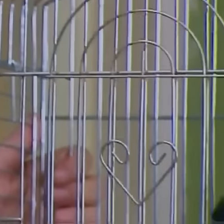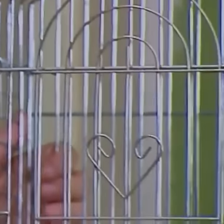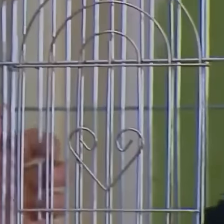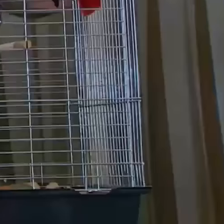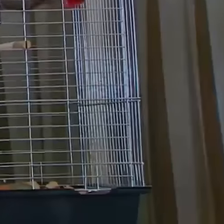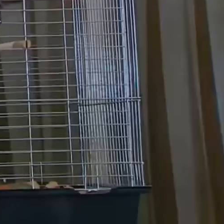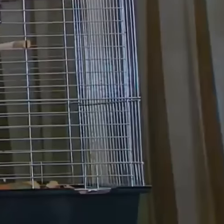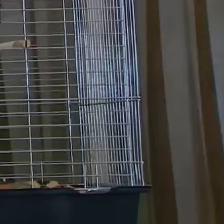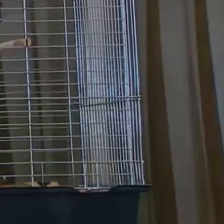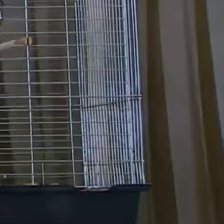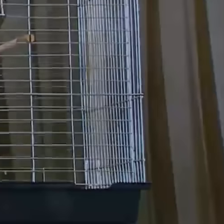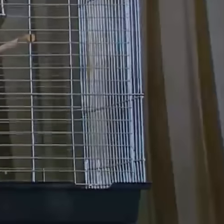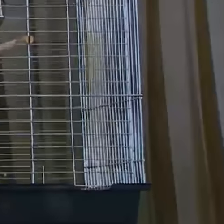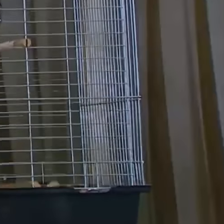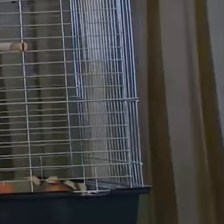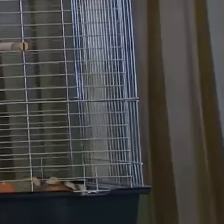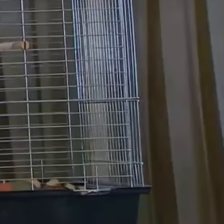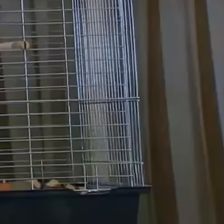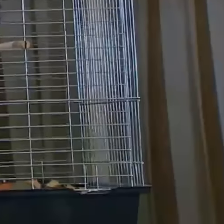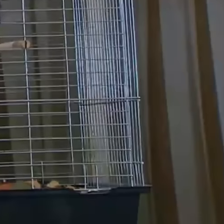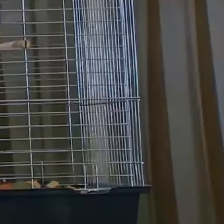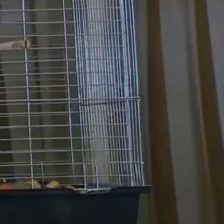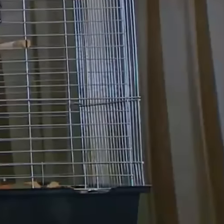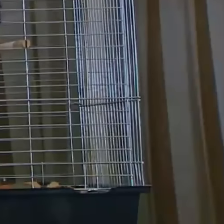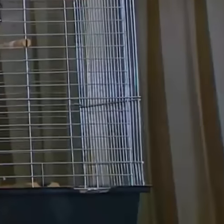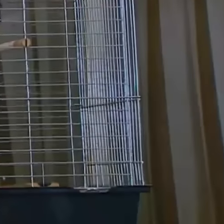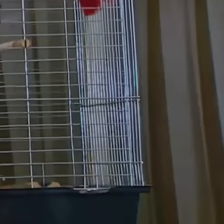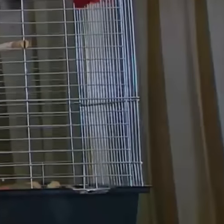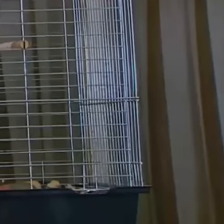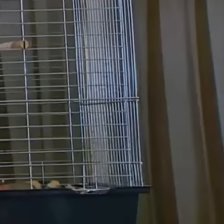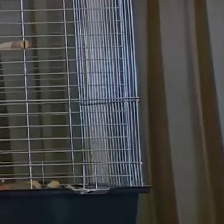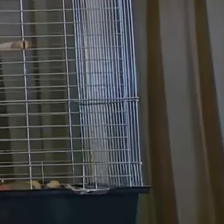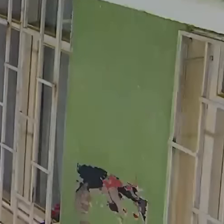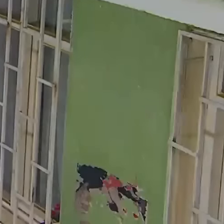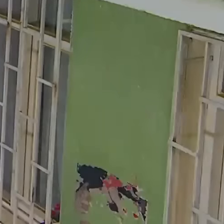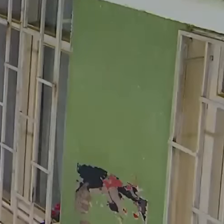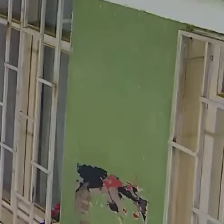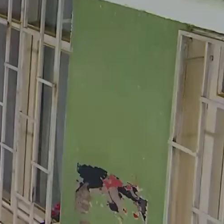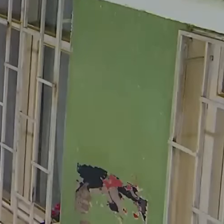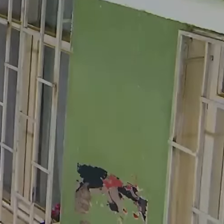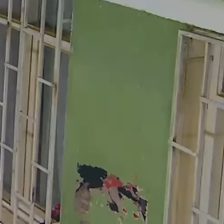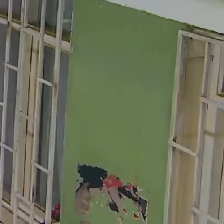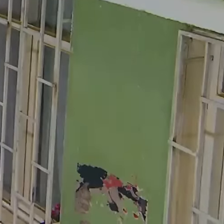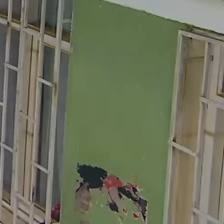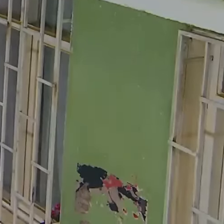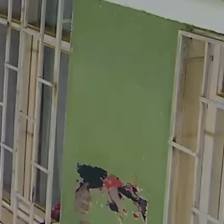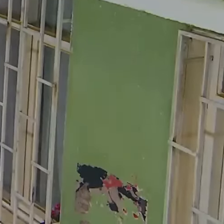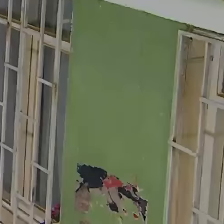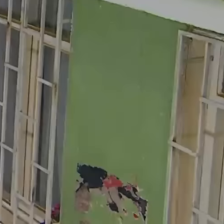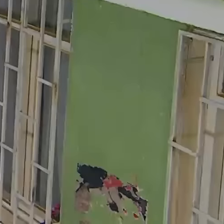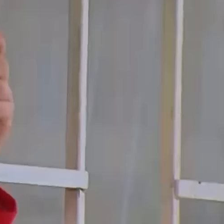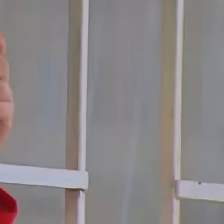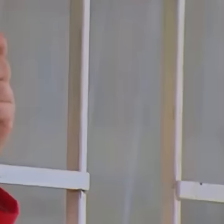açtı. Fırın eldiveni takmış. Spak korkudan tepeye dibe sinmiş. Tutunmaya çalıştıkça pençeleri kayıyor. Çağatay eldivenli